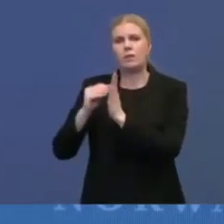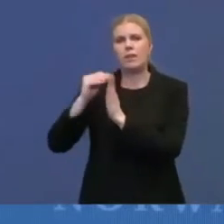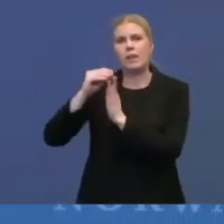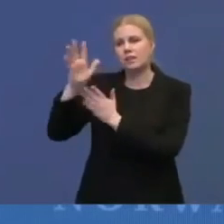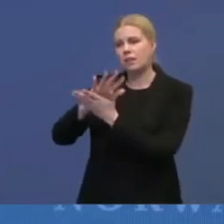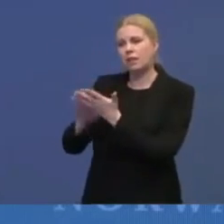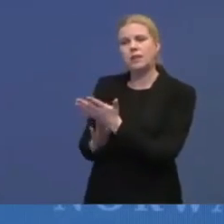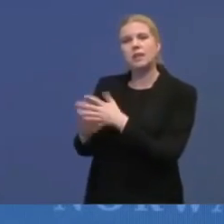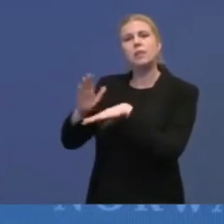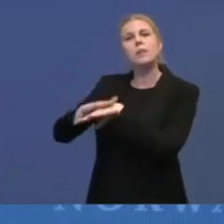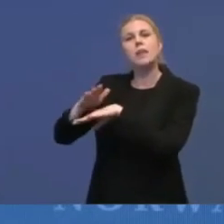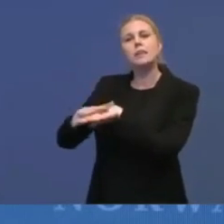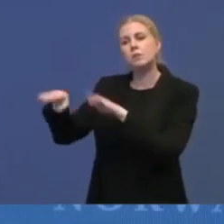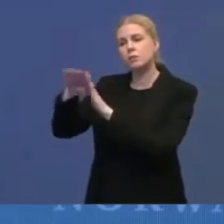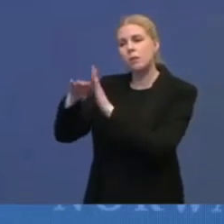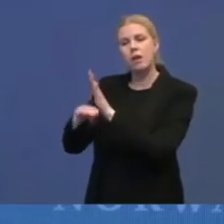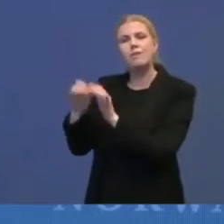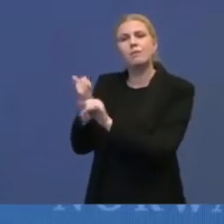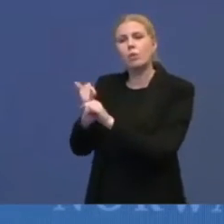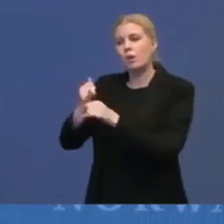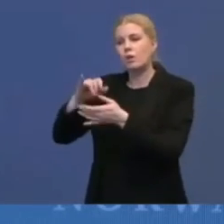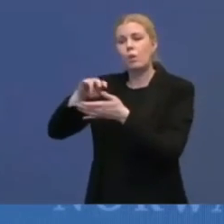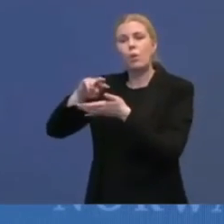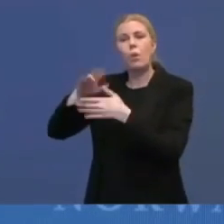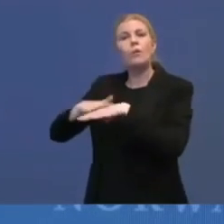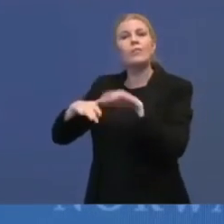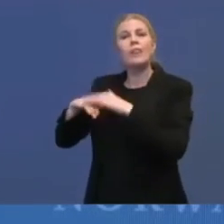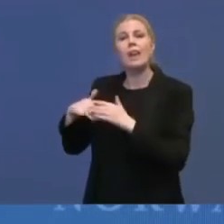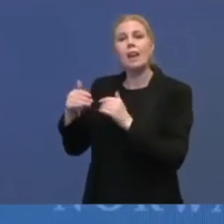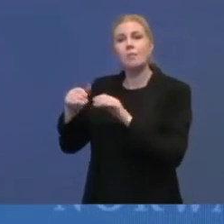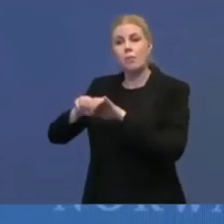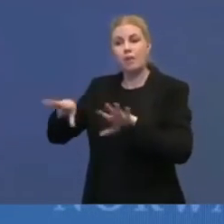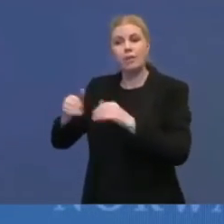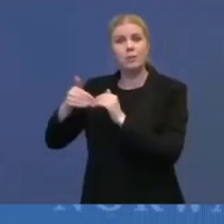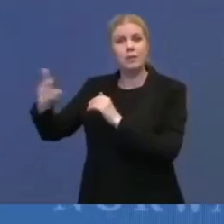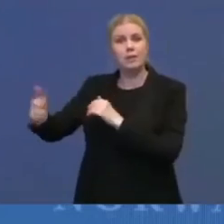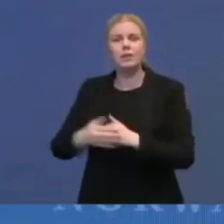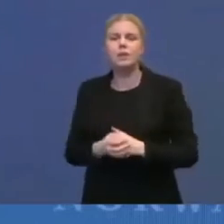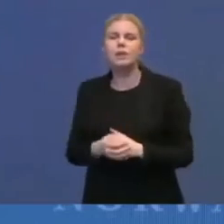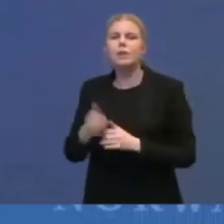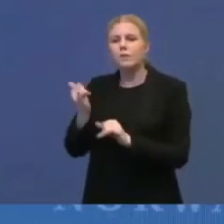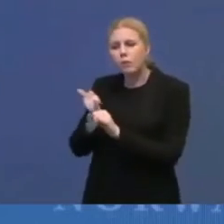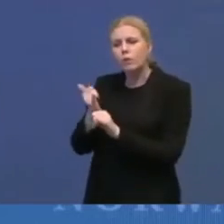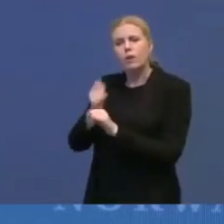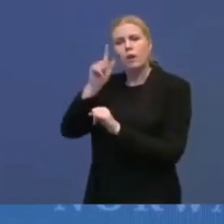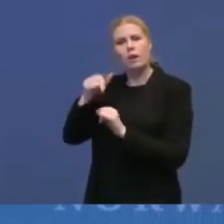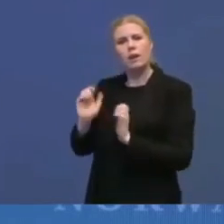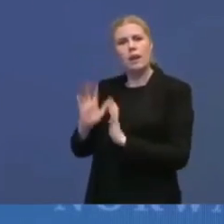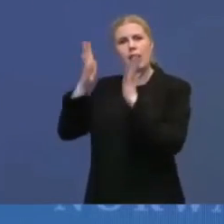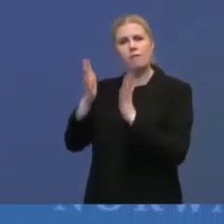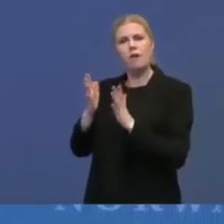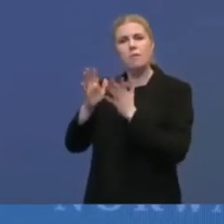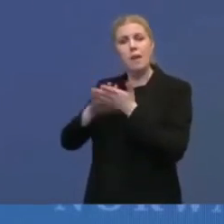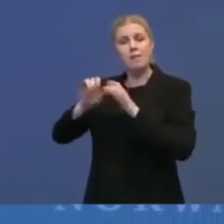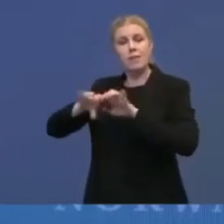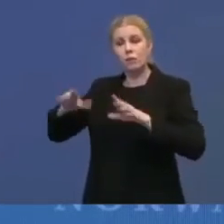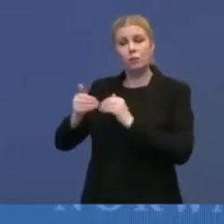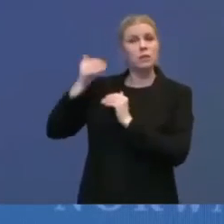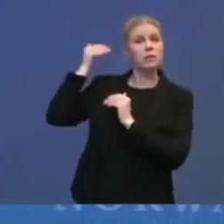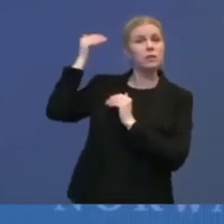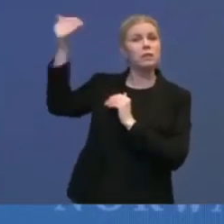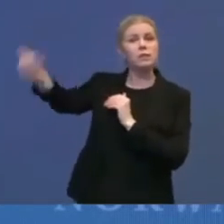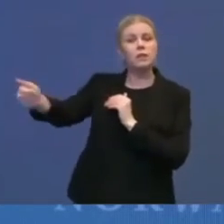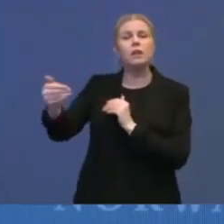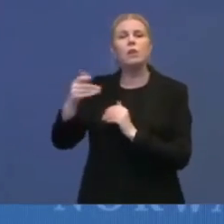istiratejiyad da iya diyar garooga uaxka qabat ka udurka saf marka. Uaxi taa si qeyx iddoan taa si edaynno ulan olaan ina faariska mudada